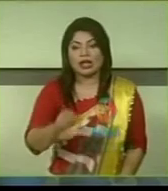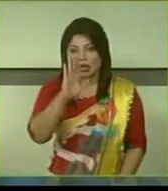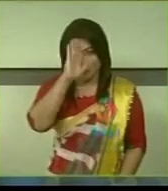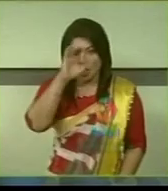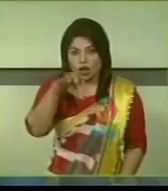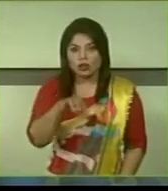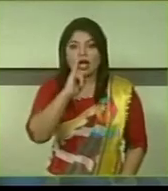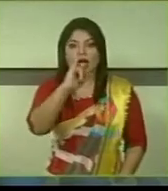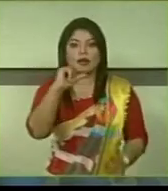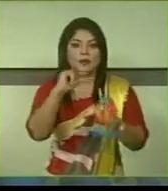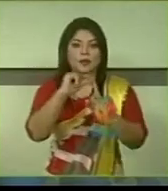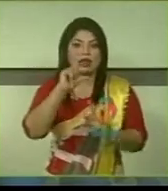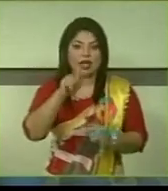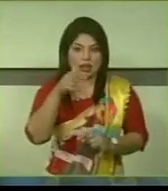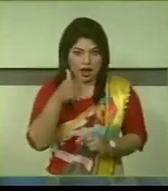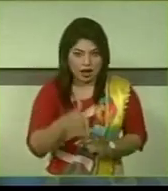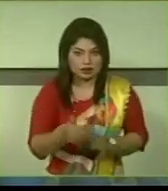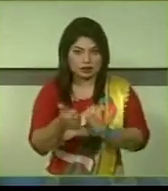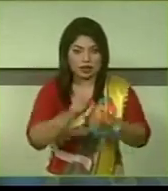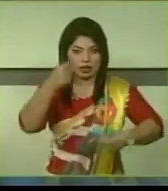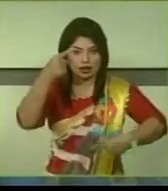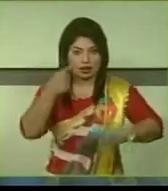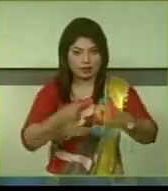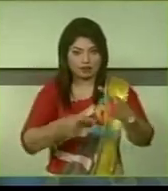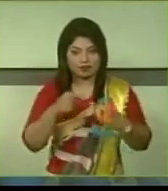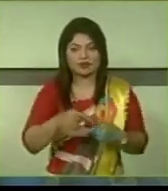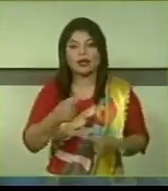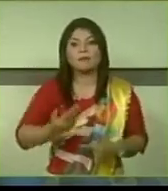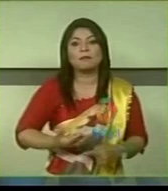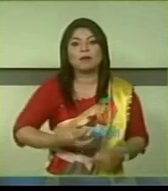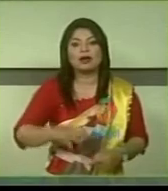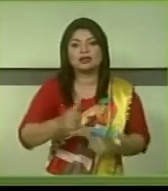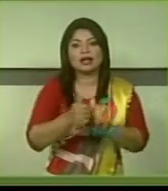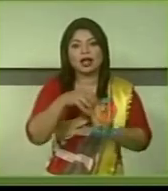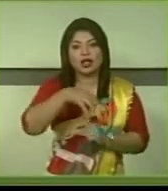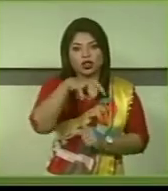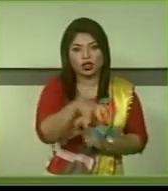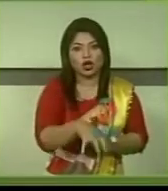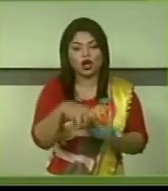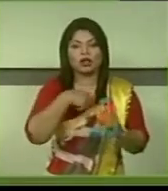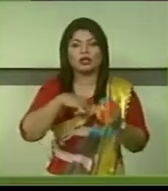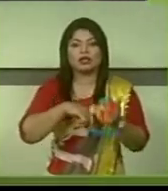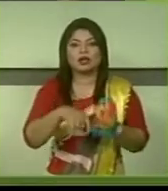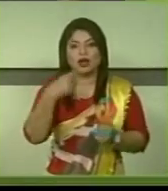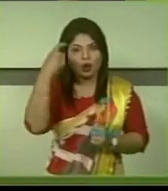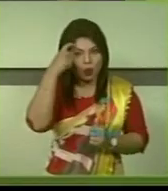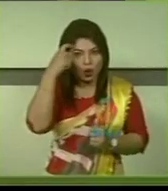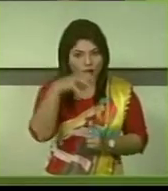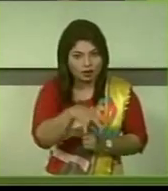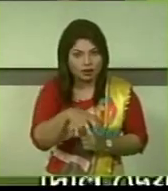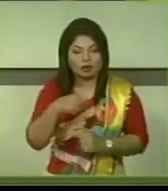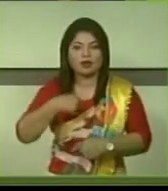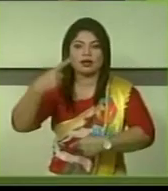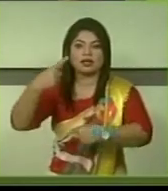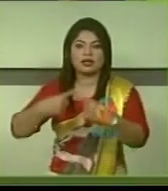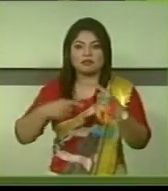ইন্ডিয়ান প্রিমিয়ার লিগ আইপিএল এ আজকের একমাত্র ম্যাচে সাকিব আল হাসানের দল কলকাতা নাইট রাইডার্স এর মোকাবেলা করবে জহির